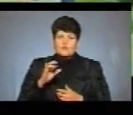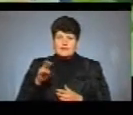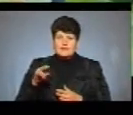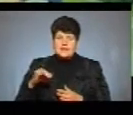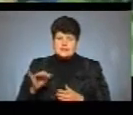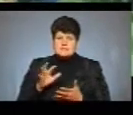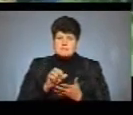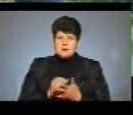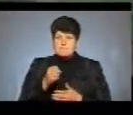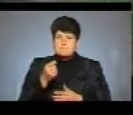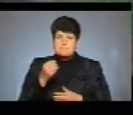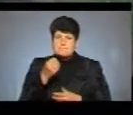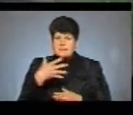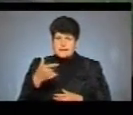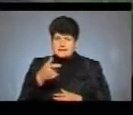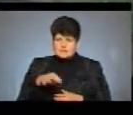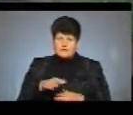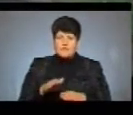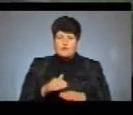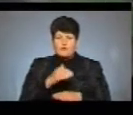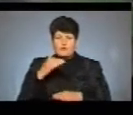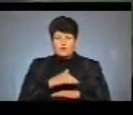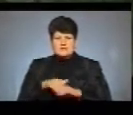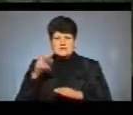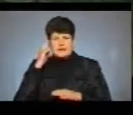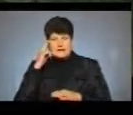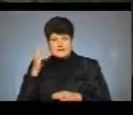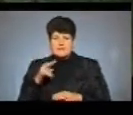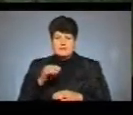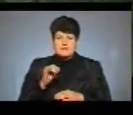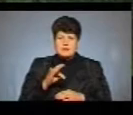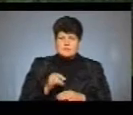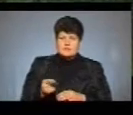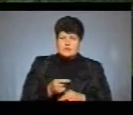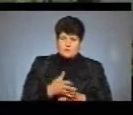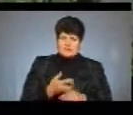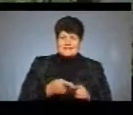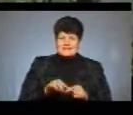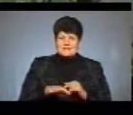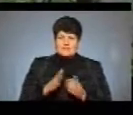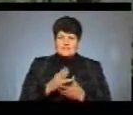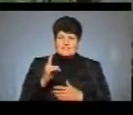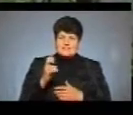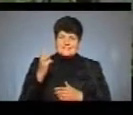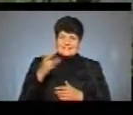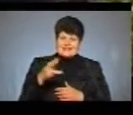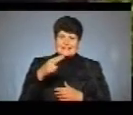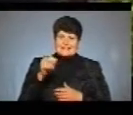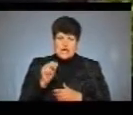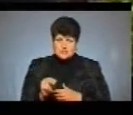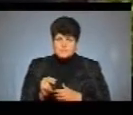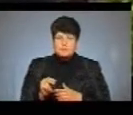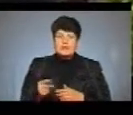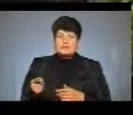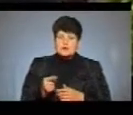займає 15 гектарів між вулицями Київської та Тернавського в Тернополі. На цій території є 230 дач.